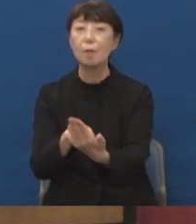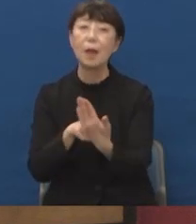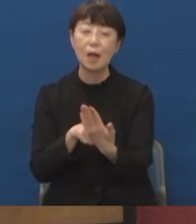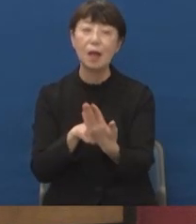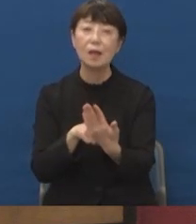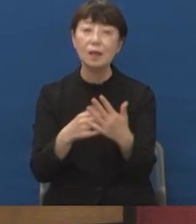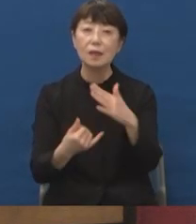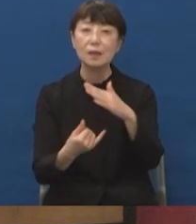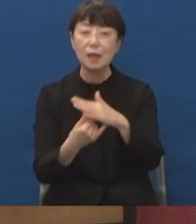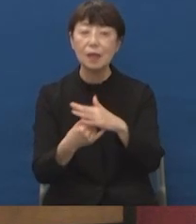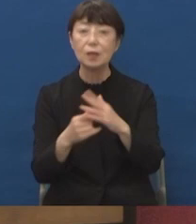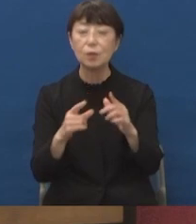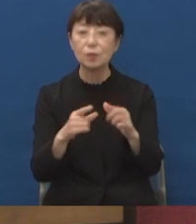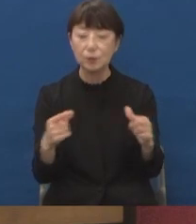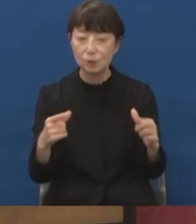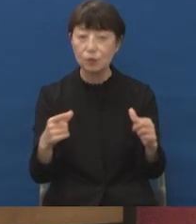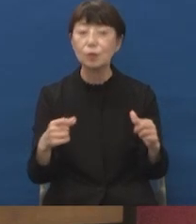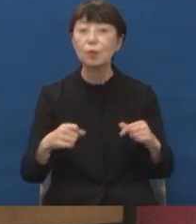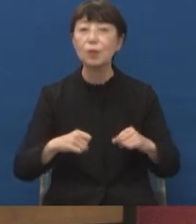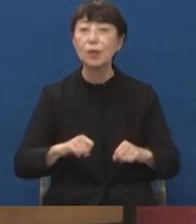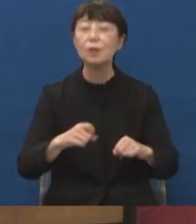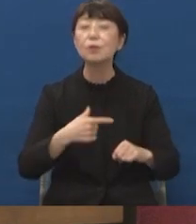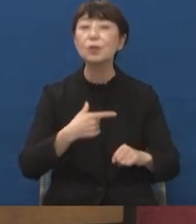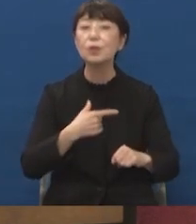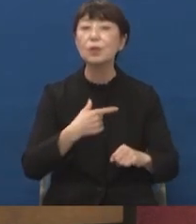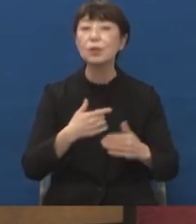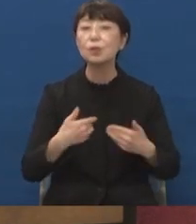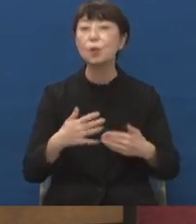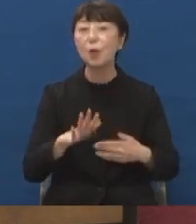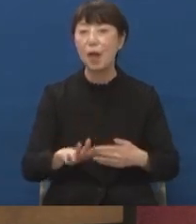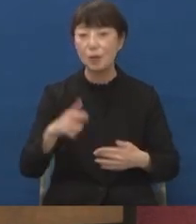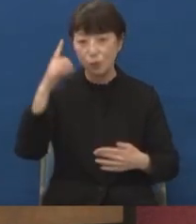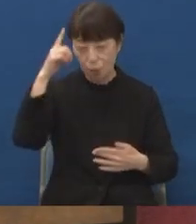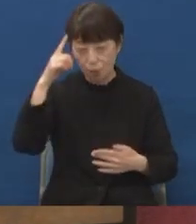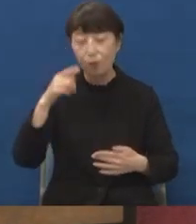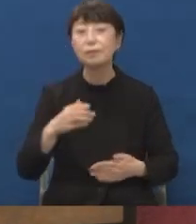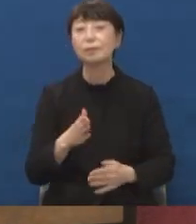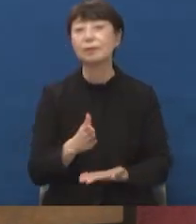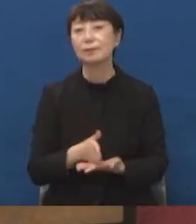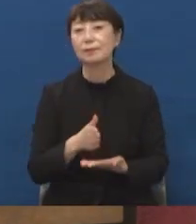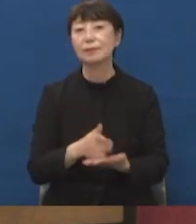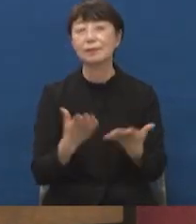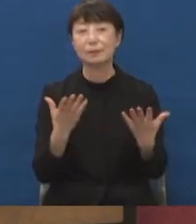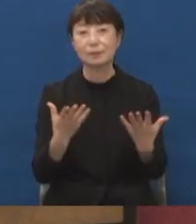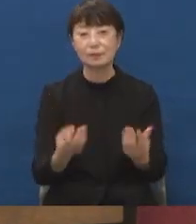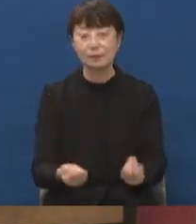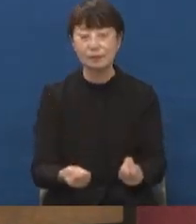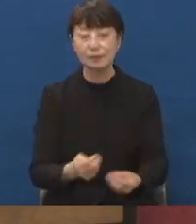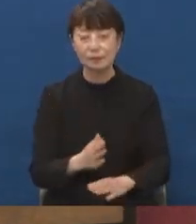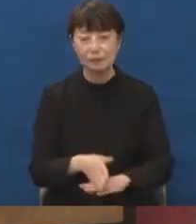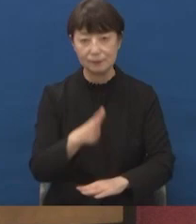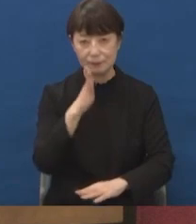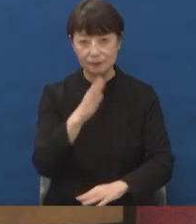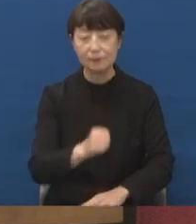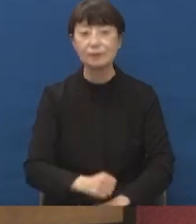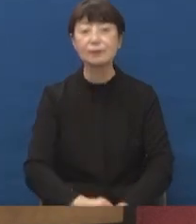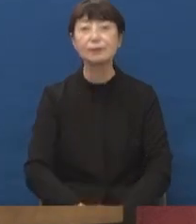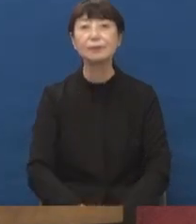るべきであります。以上、申し述べて討論といたします。ありがとうございました。